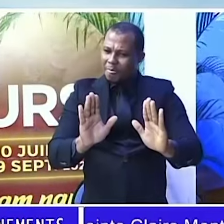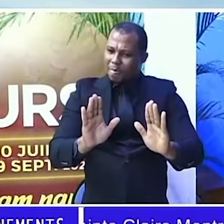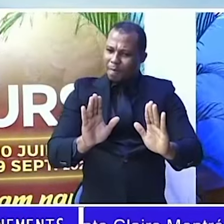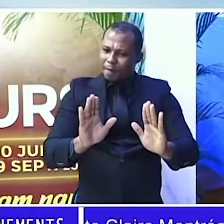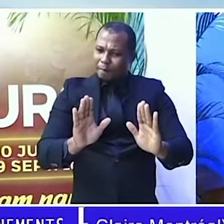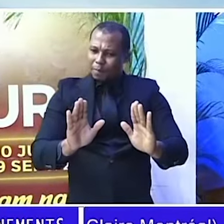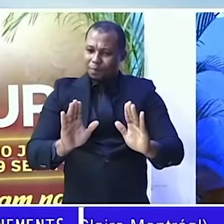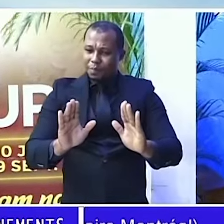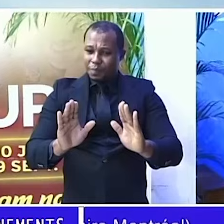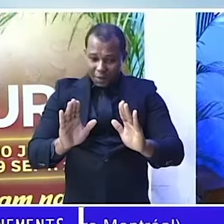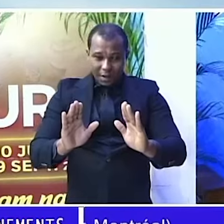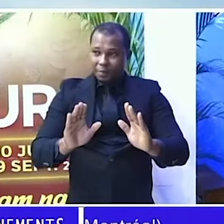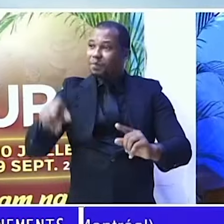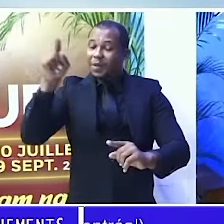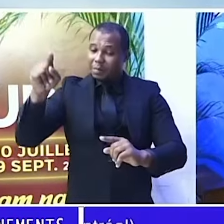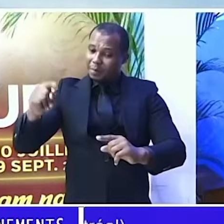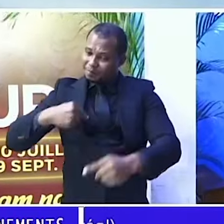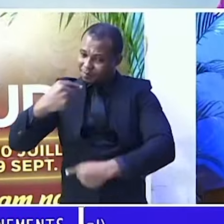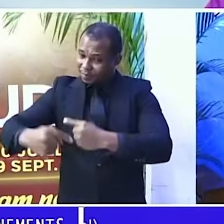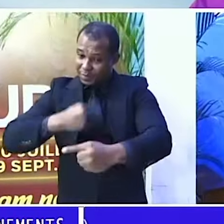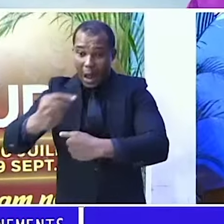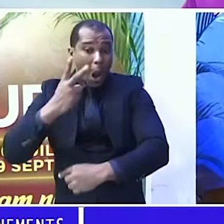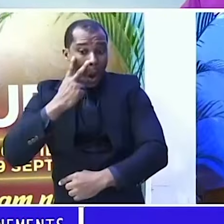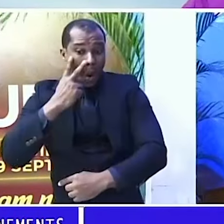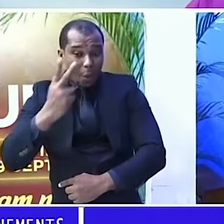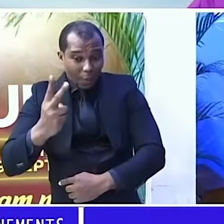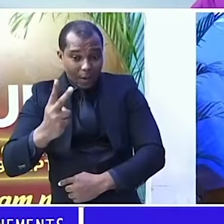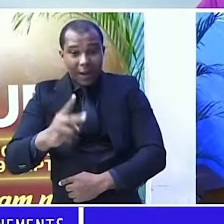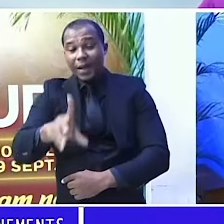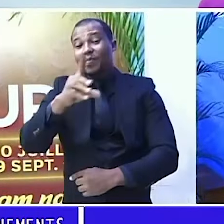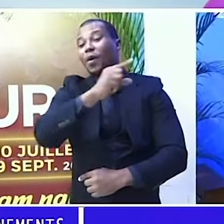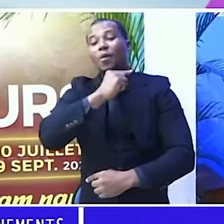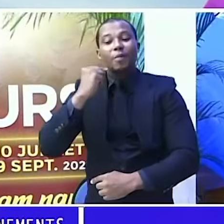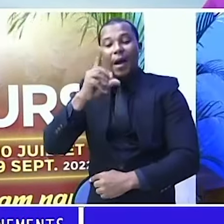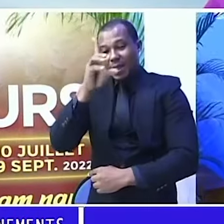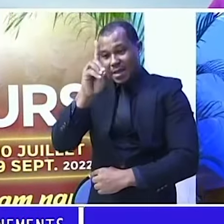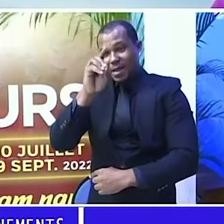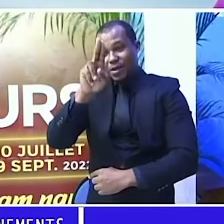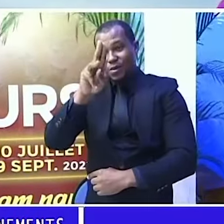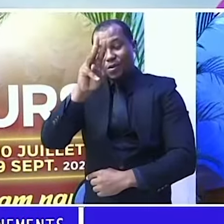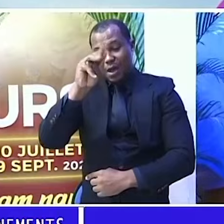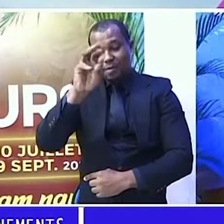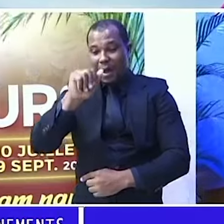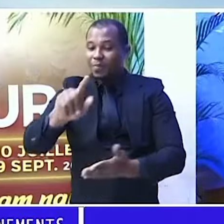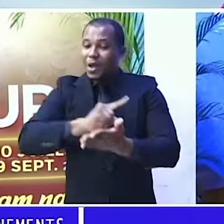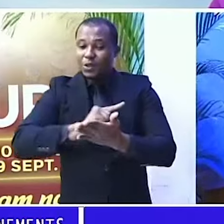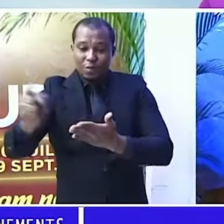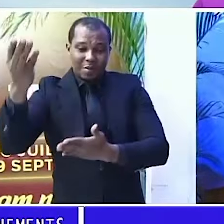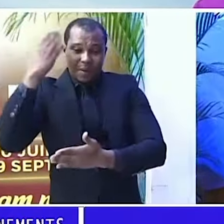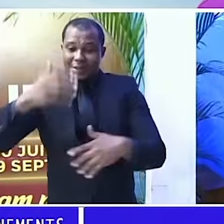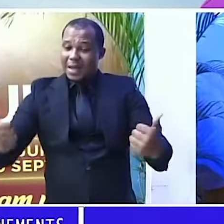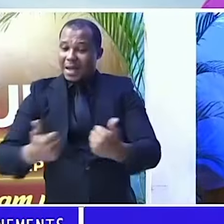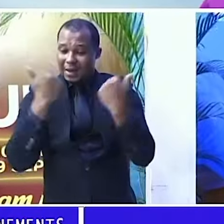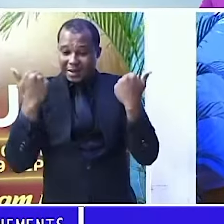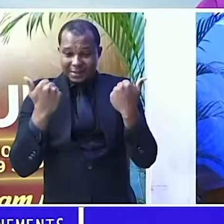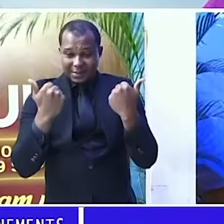Nous louons Monseigneur Dumas parce que nous connaissons que Monseigneur Dumas, semaine dernière, il a eu un accident. C'était